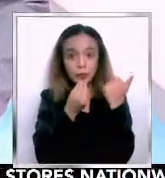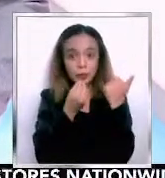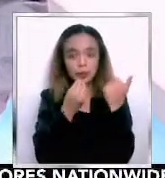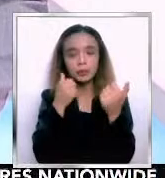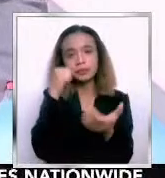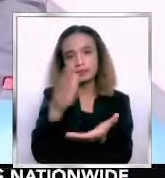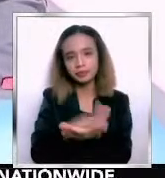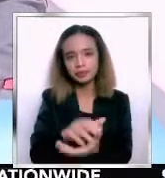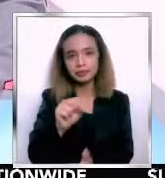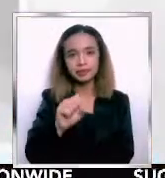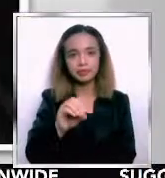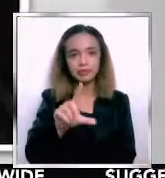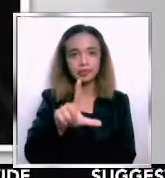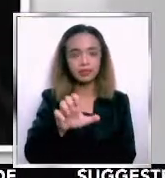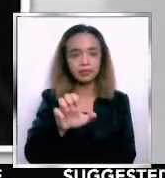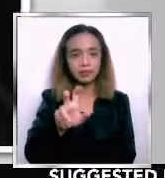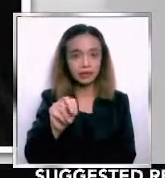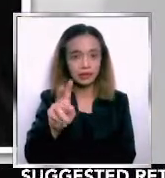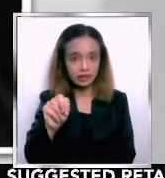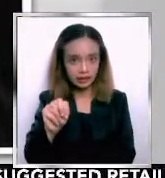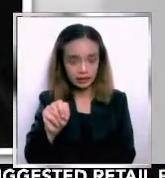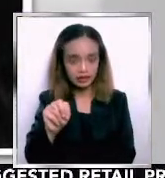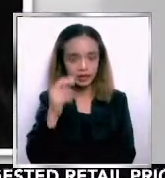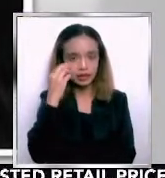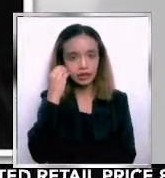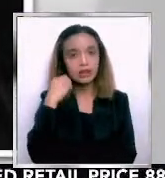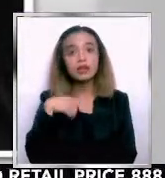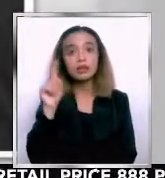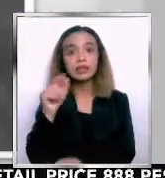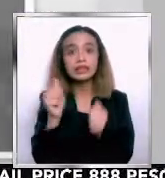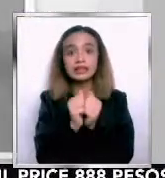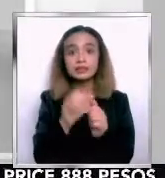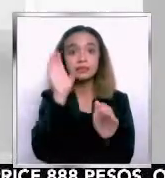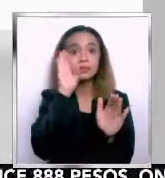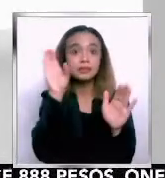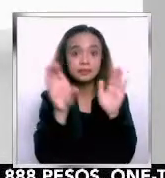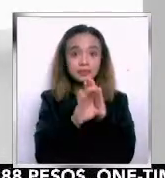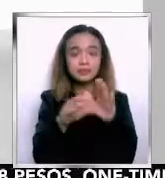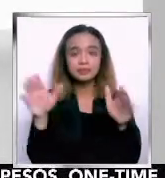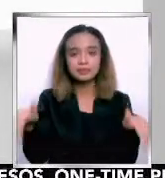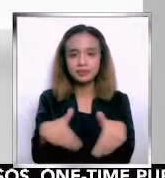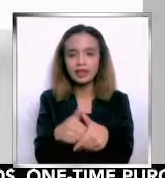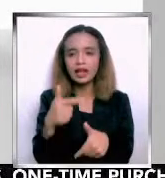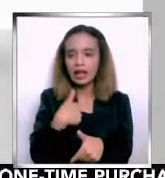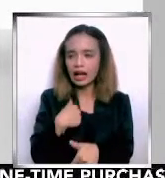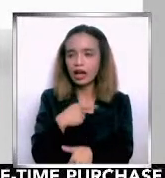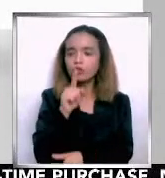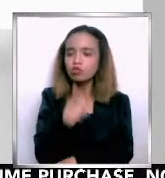Yusa. Kalakip ng kanilang wedding photo ang caption na, "I officially